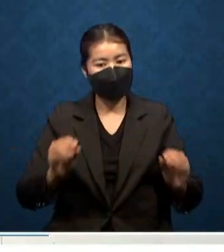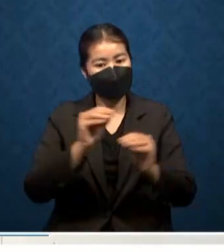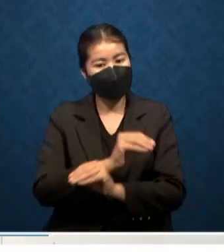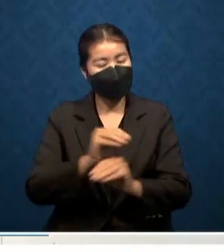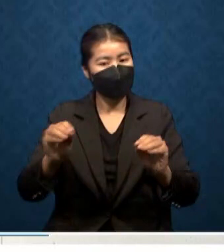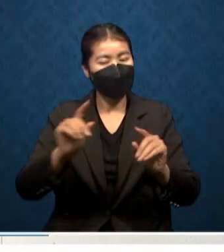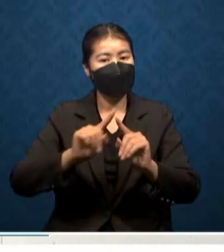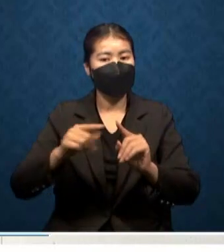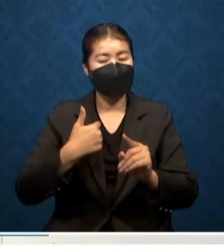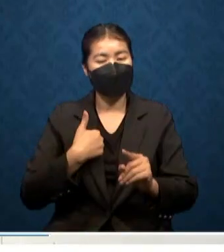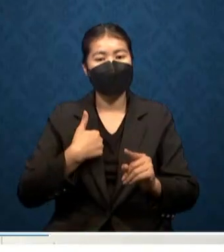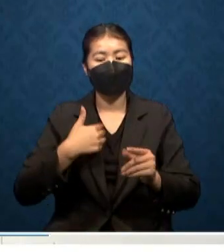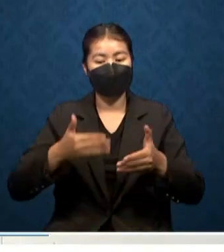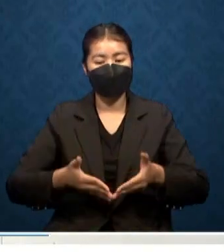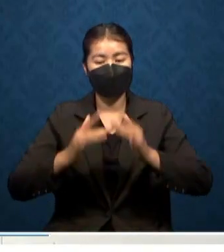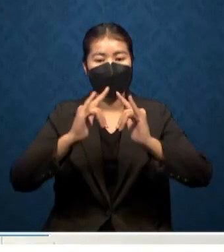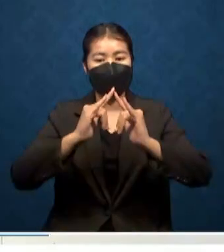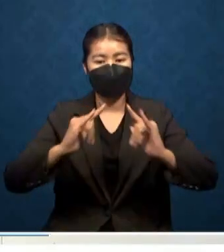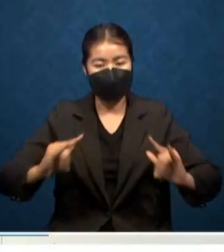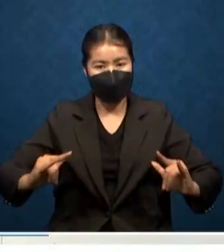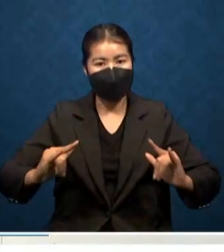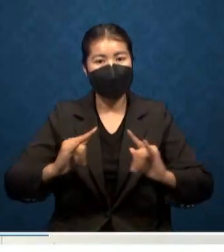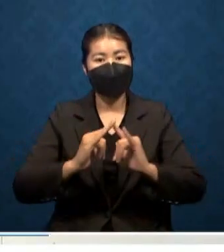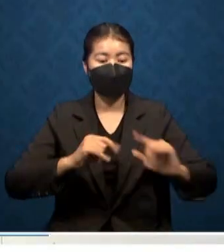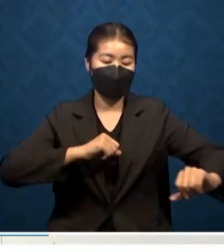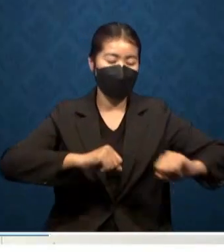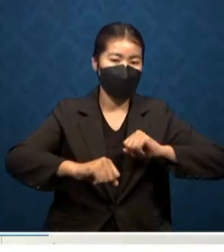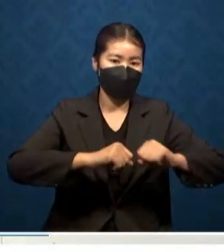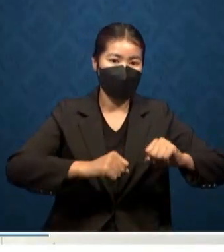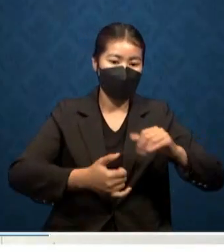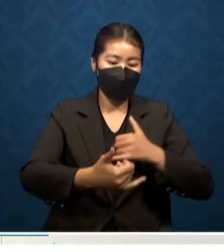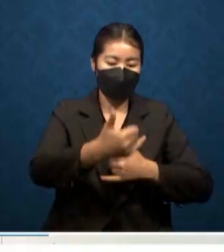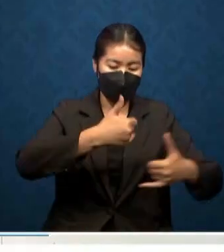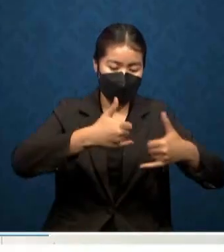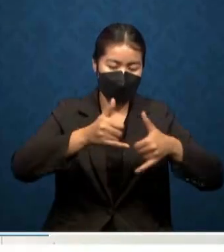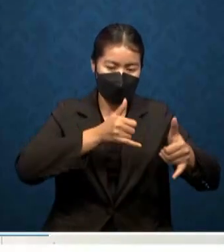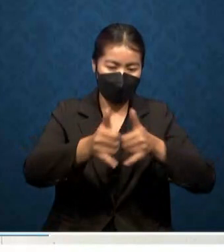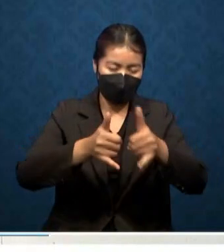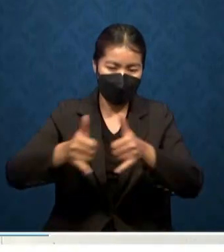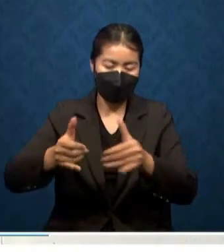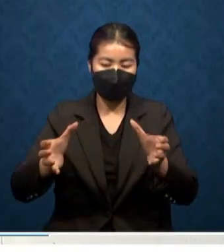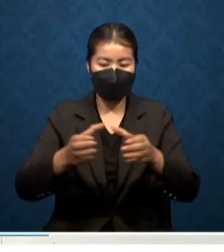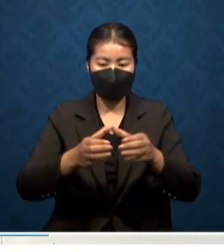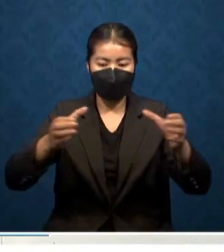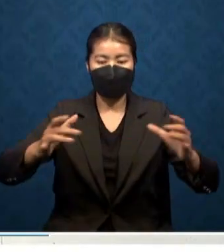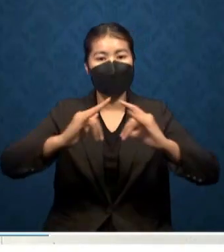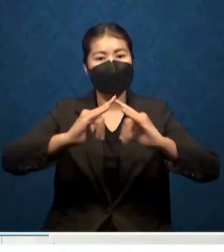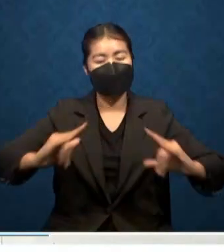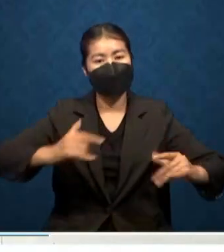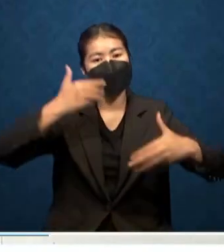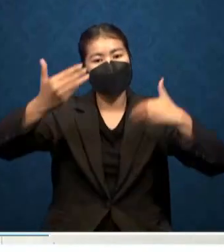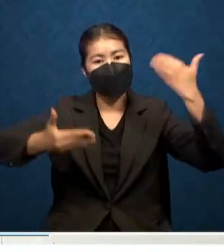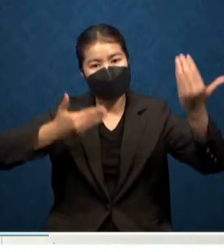จัดทำค่ายเยาวชนนะครับที่จะให้น้องหรือเยาวชนนักเรียนนี้ศึกษานะครับที่